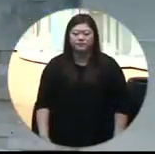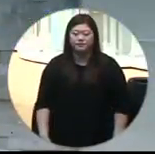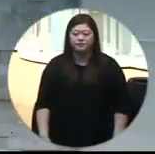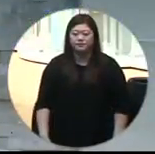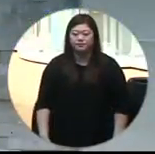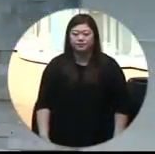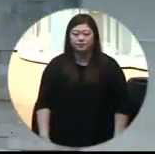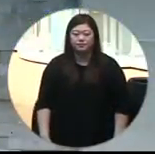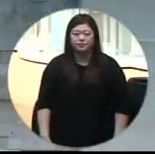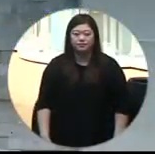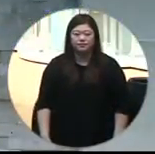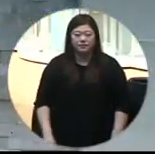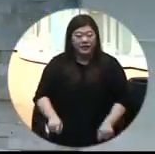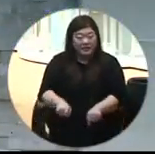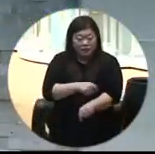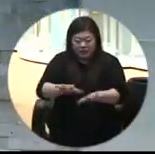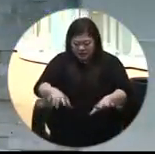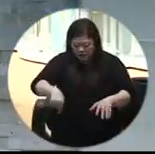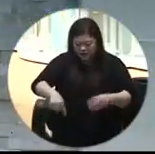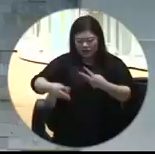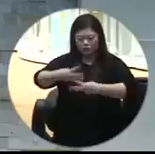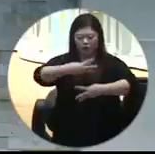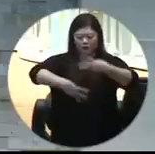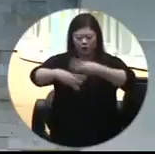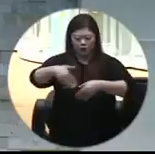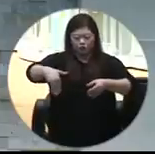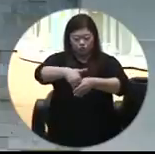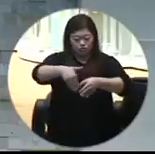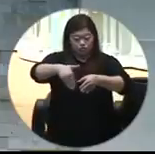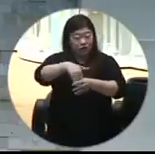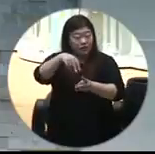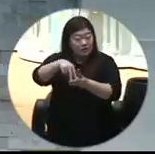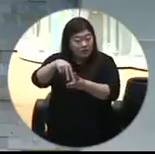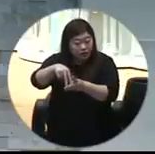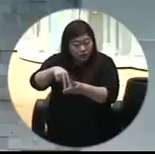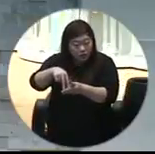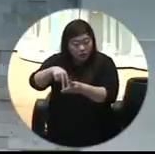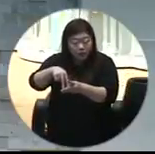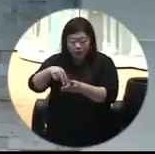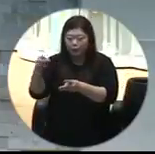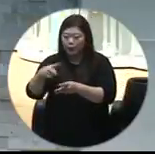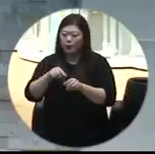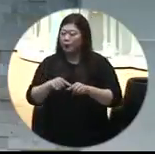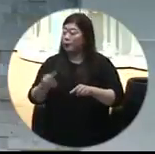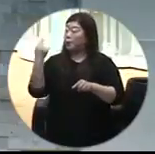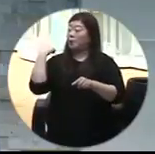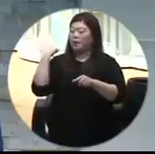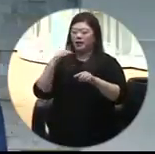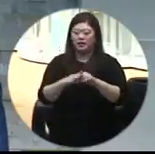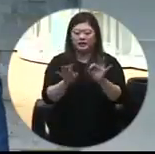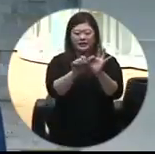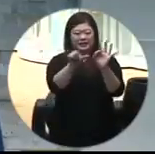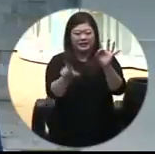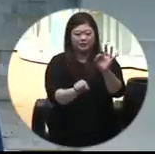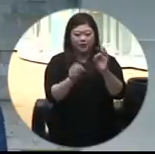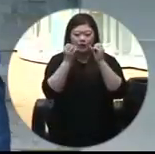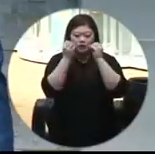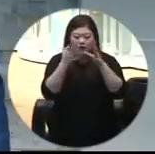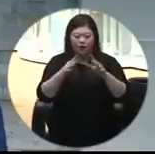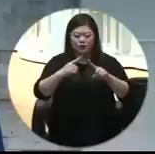특별히 지금 우리가 예배드리고 있는 이 랩먼트 문화센터와 올해 10월에 이 완공될 본당은